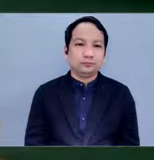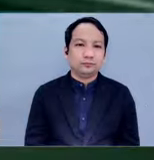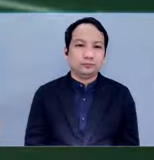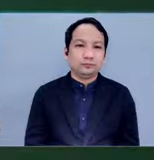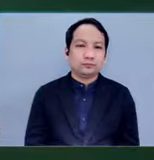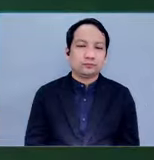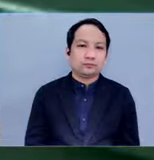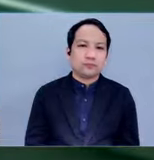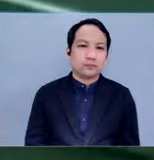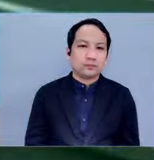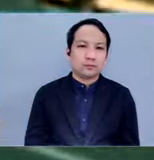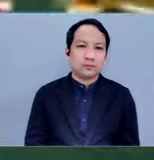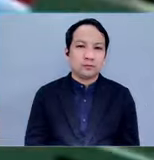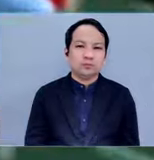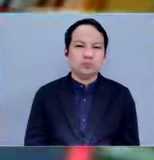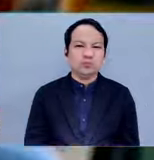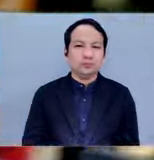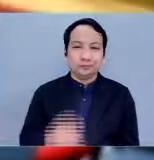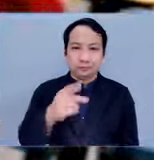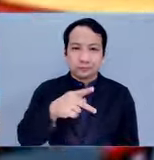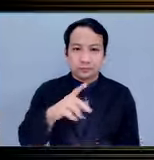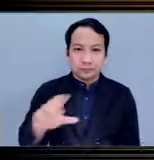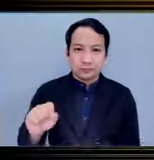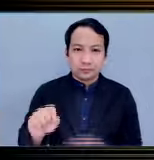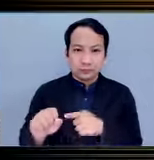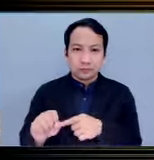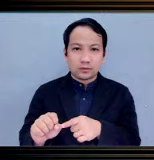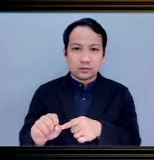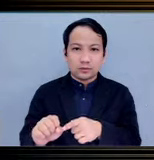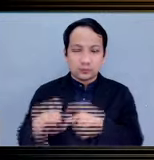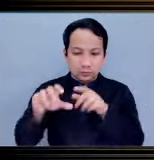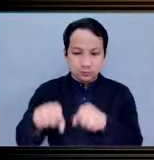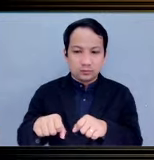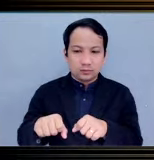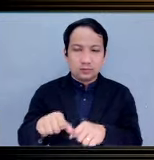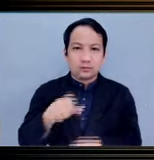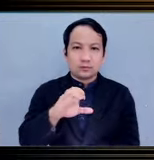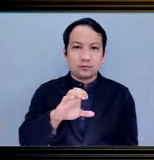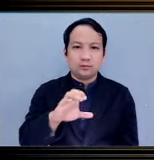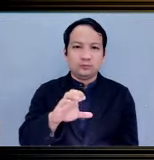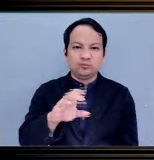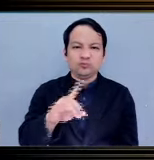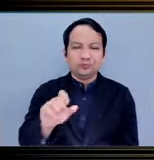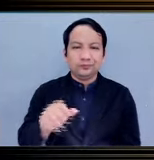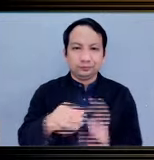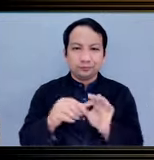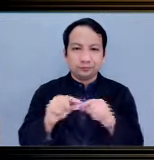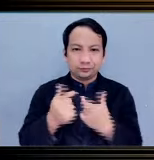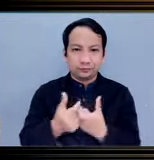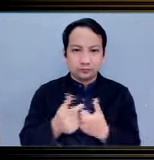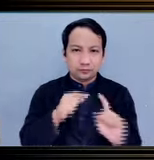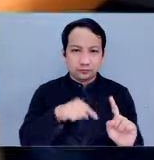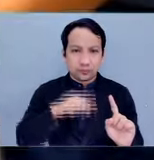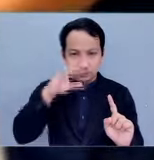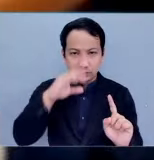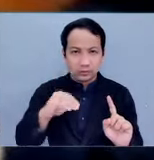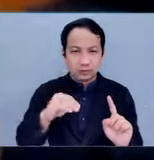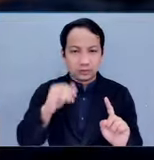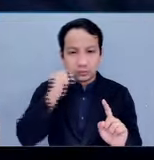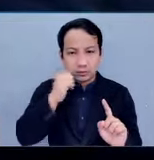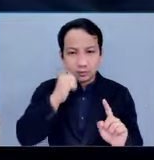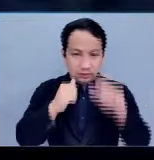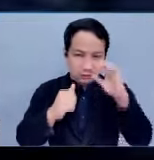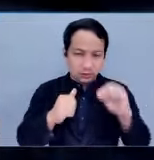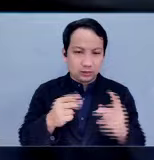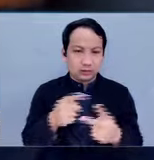fast food restaurant sa Pasig na corner ng mga operatiba ng Eastern District Anti-Cybercrime Team ang lalaki't babaeng ito. Kinilala